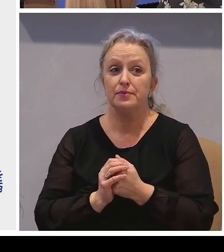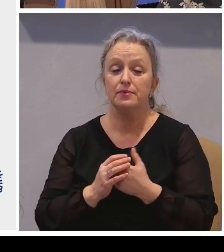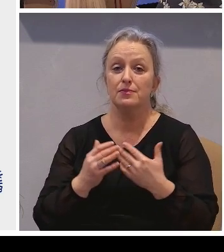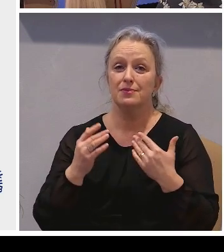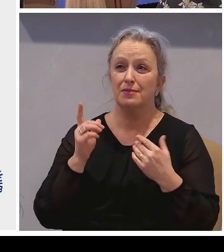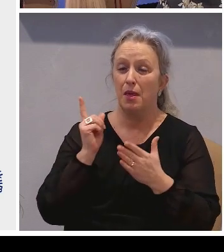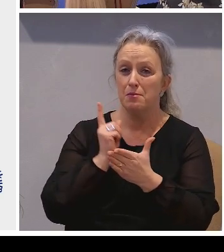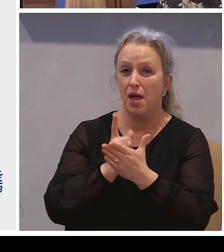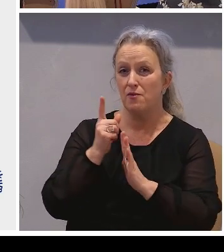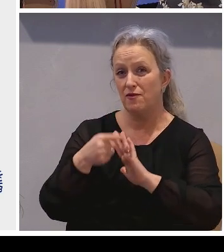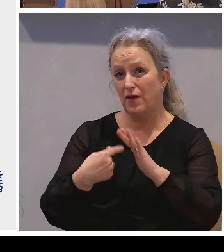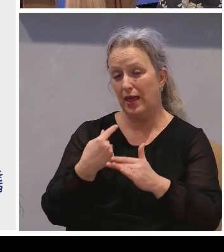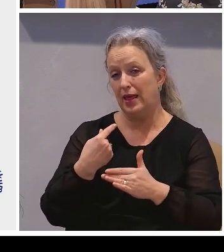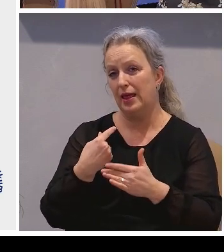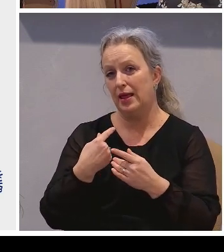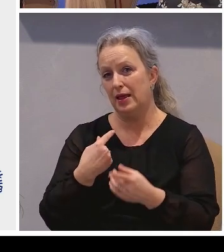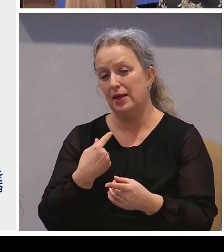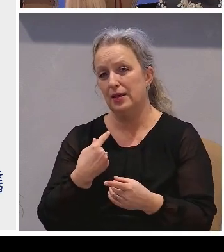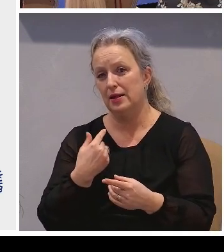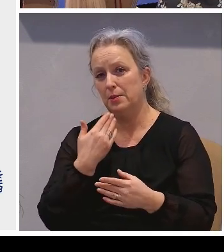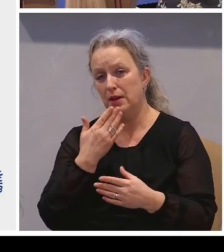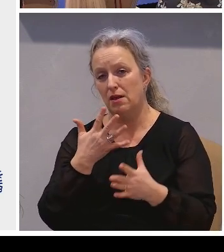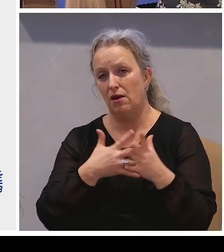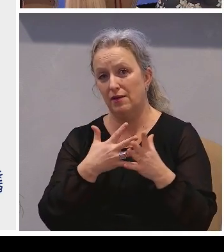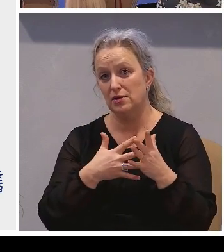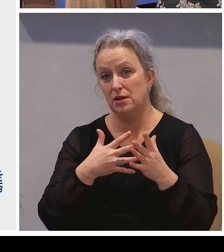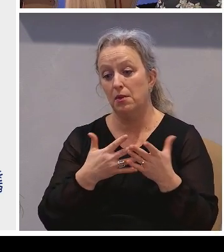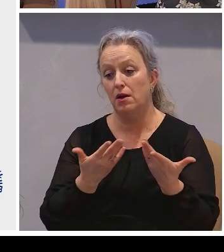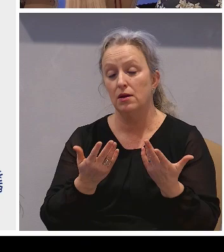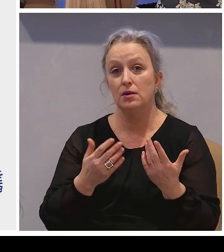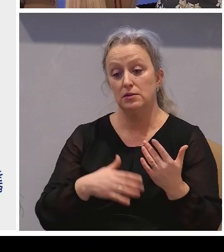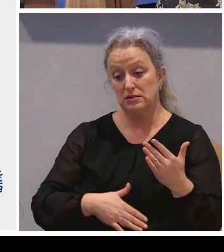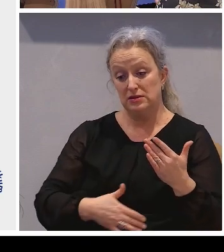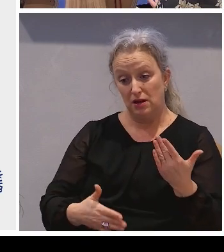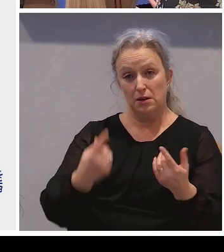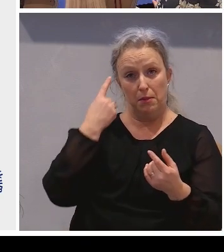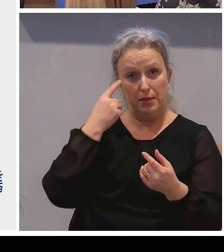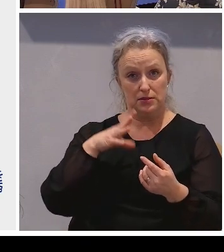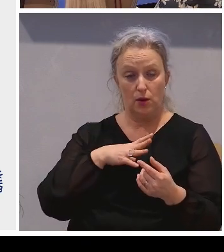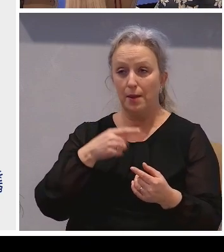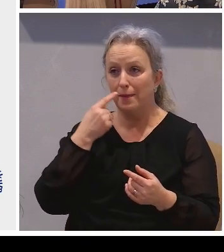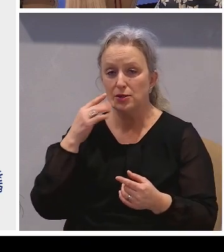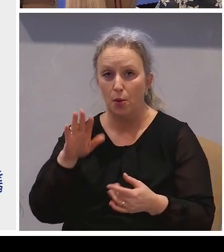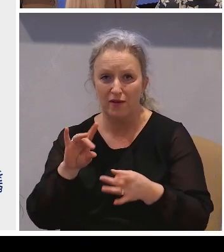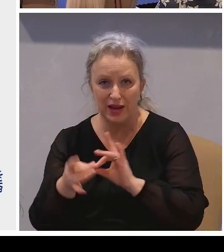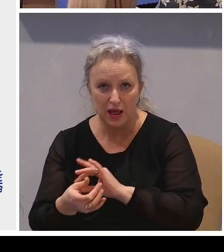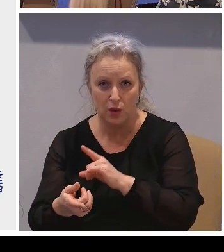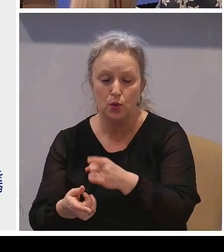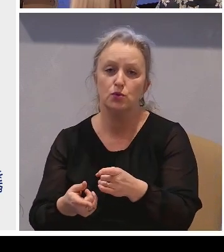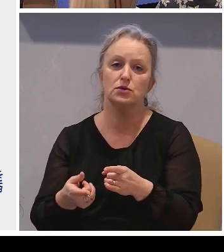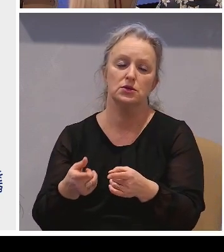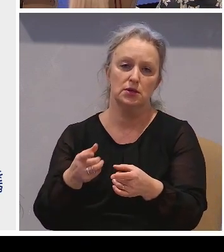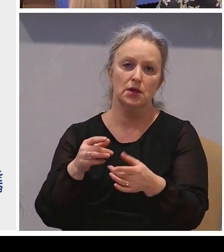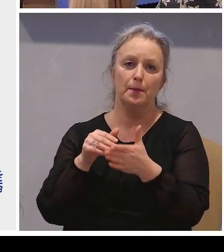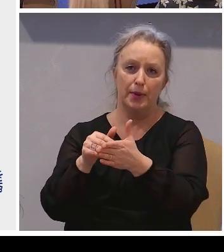me peame, mida peab has siis been discussed today arvestama. already, Lapse saamise asi, nagu ma but ütlesin, from meeste the puhul see perspective of viljakus, mis on spinal mõjutatud